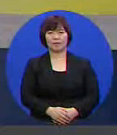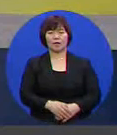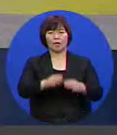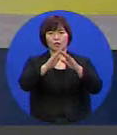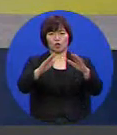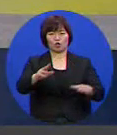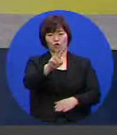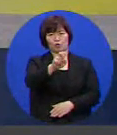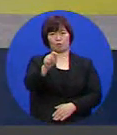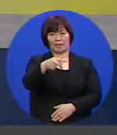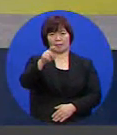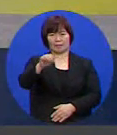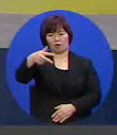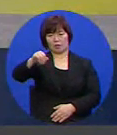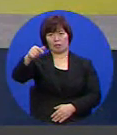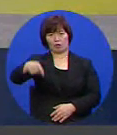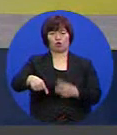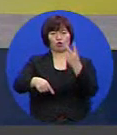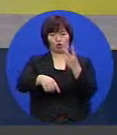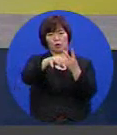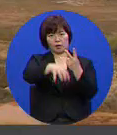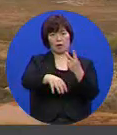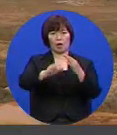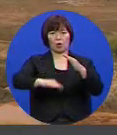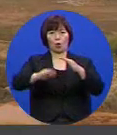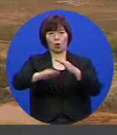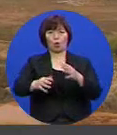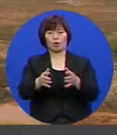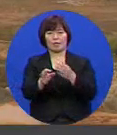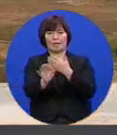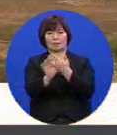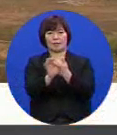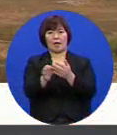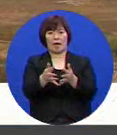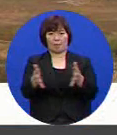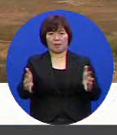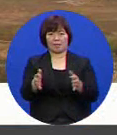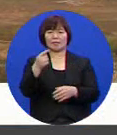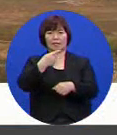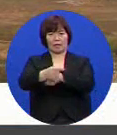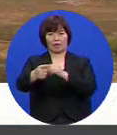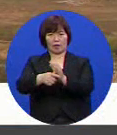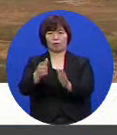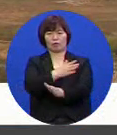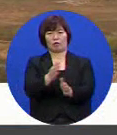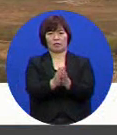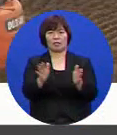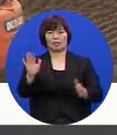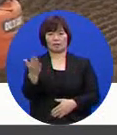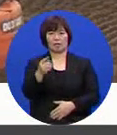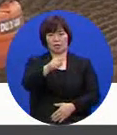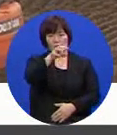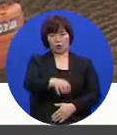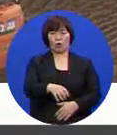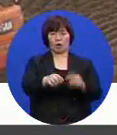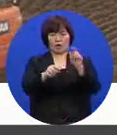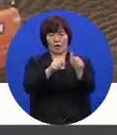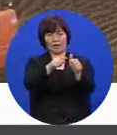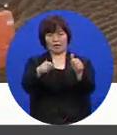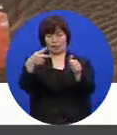전주 만성지구의 두 번째 공공임대주택이 내년에 착공됩니다. 전북개발공사는 전주 만성